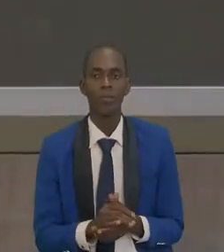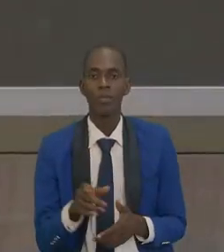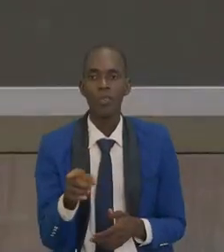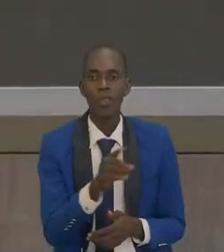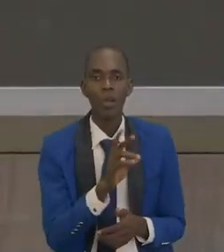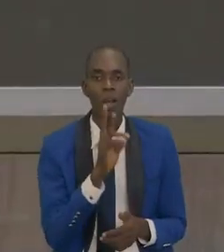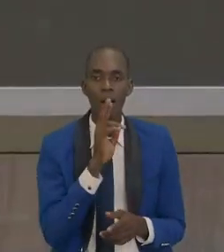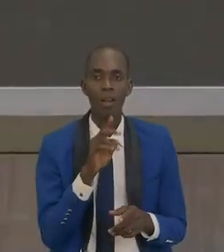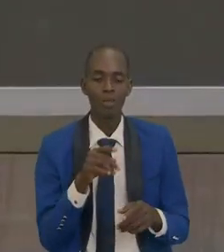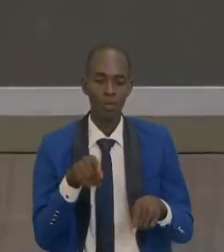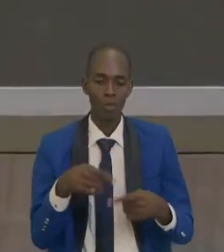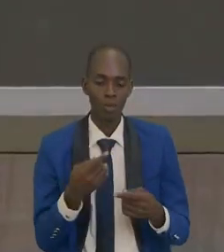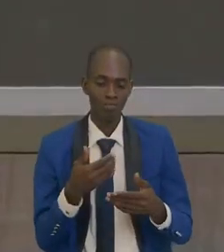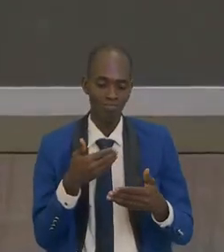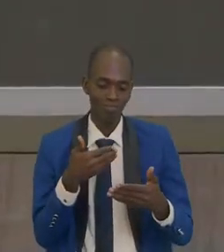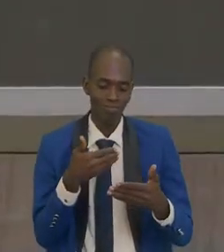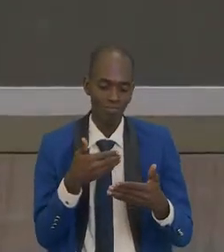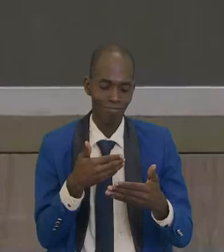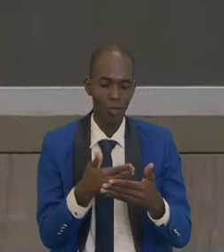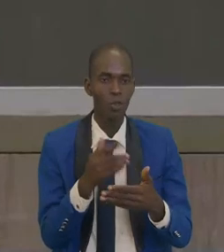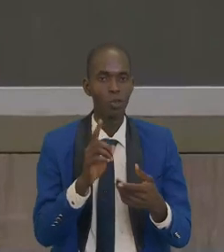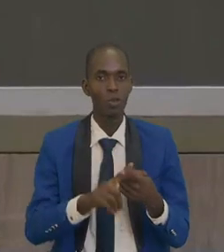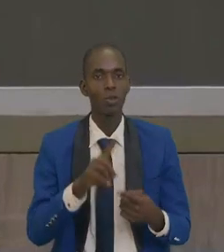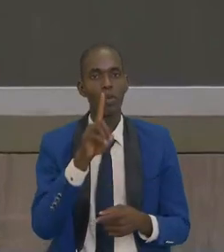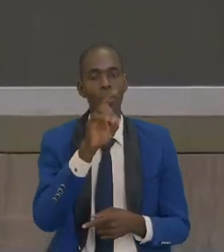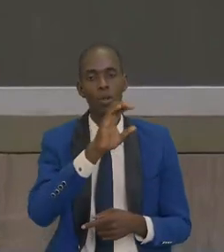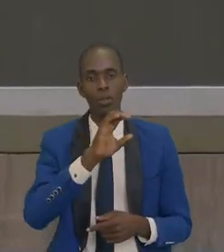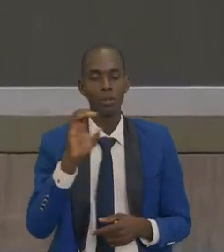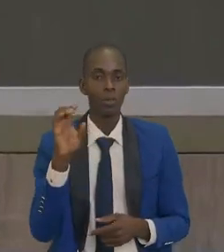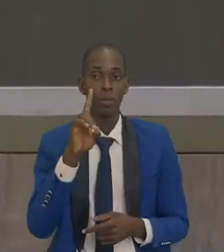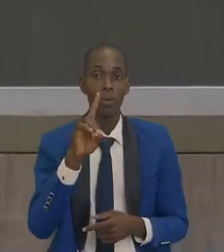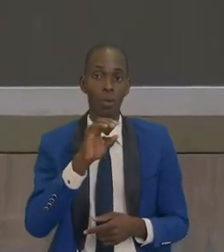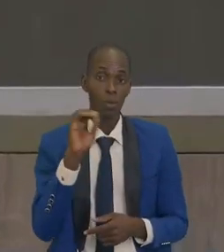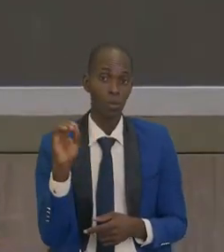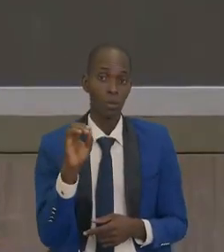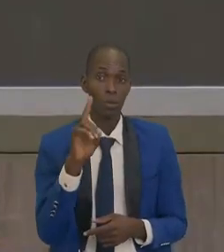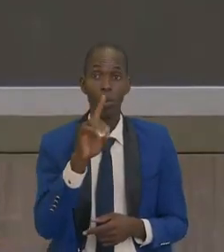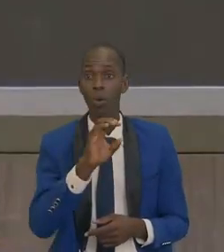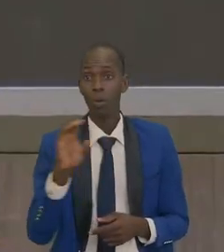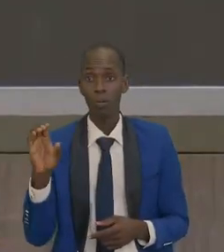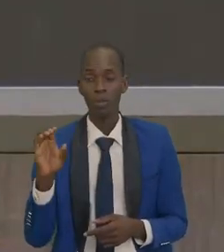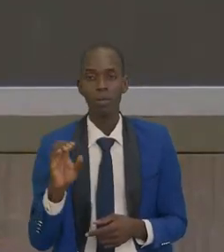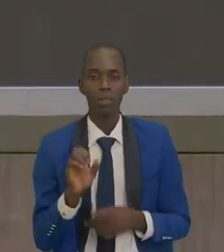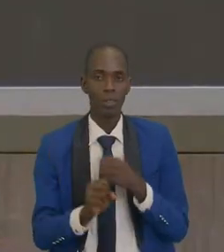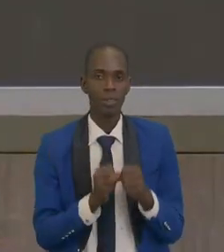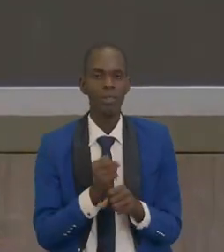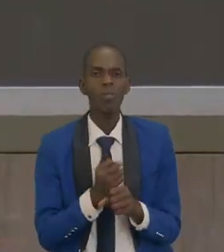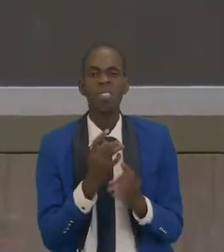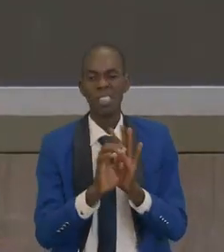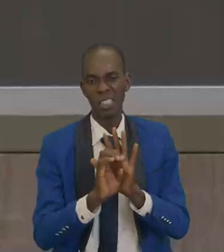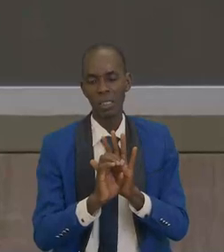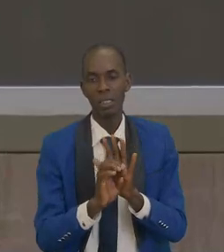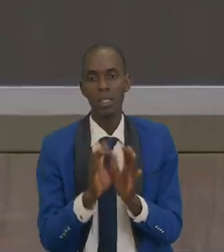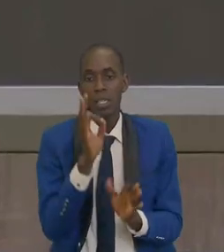Tu te rapproches de l'objectif. Tu as près de 100 ans. Et si cette chose